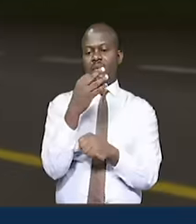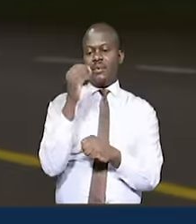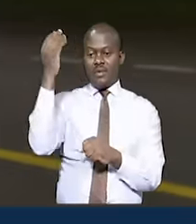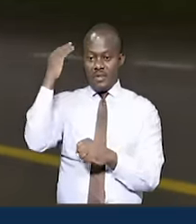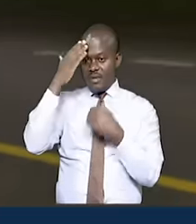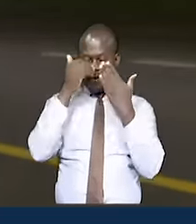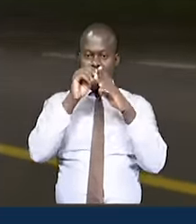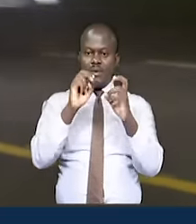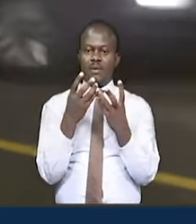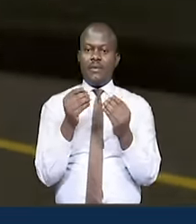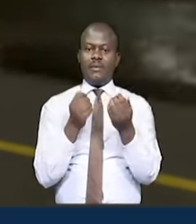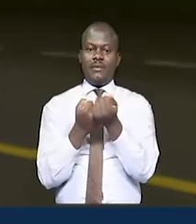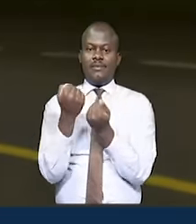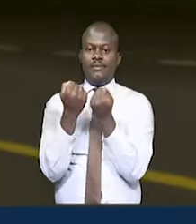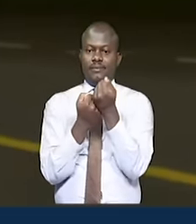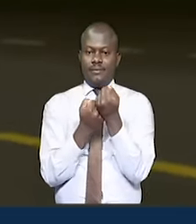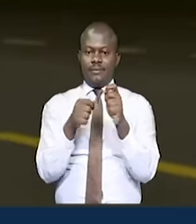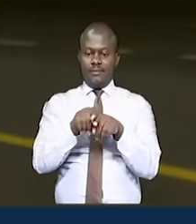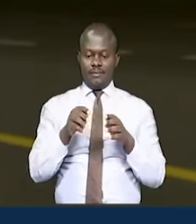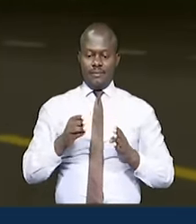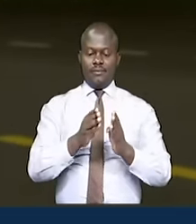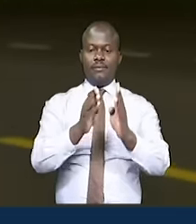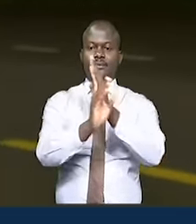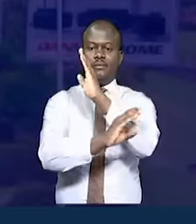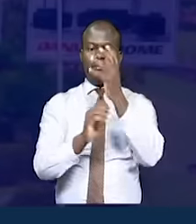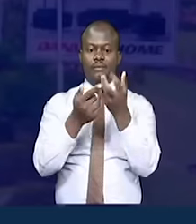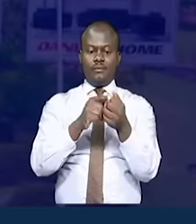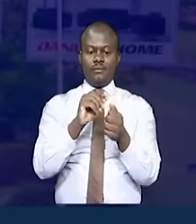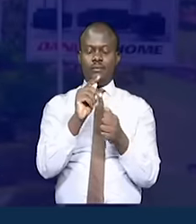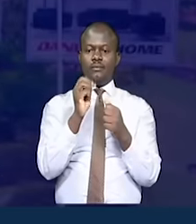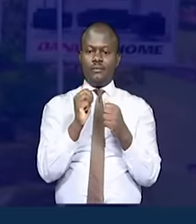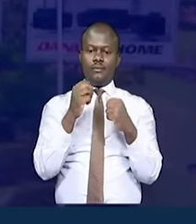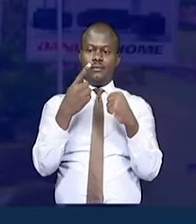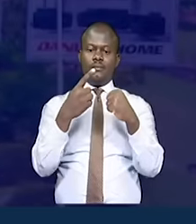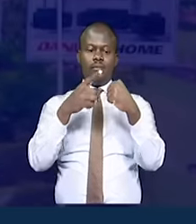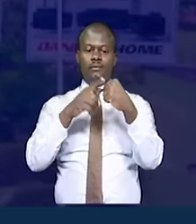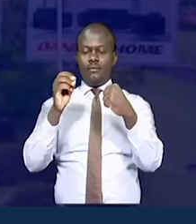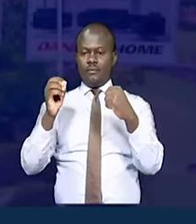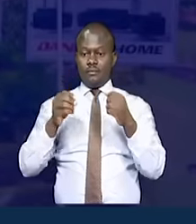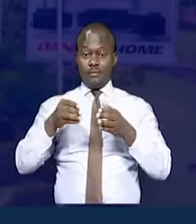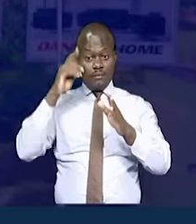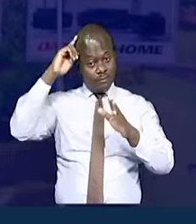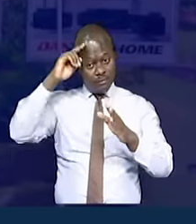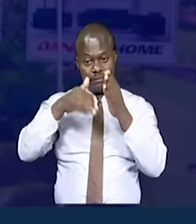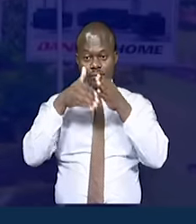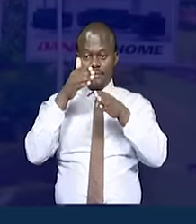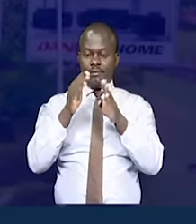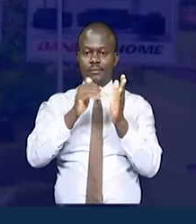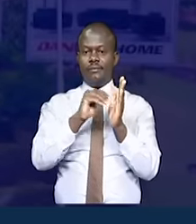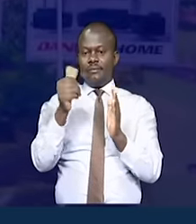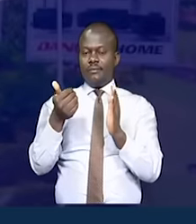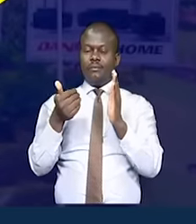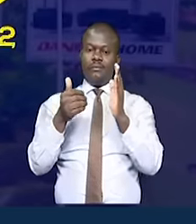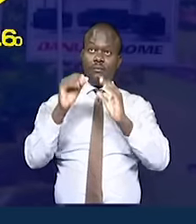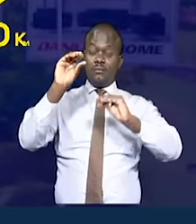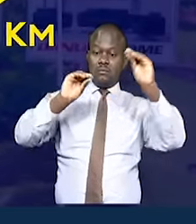kuko byoroheje ubuhahirane. Nk'imihanda mu gihugu habarurwa ibirometero 600 bya kaburimbo yubatswe indira sanwa